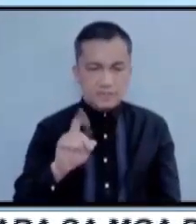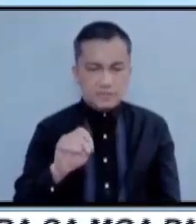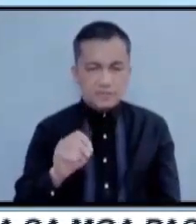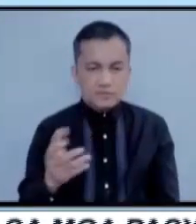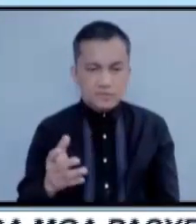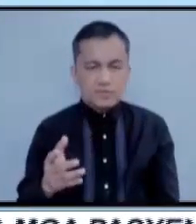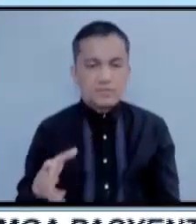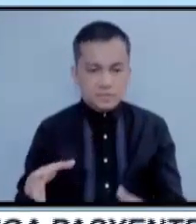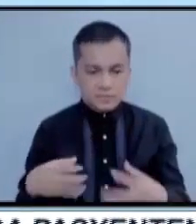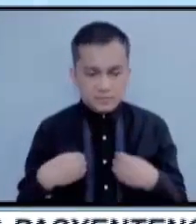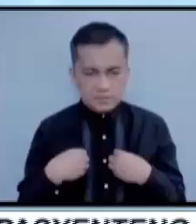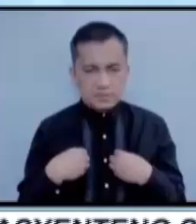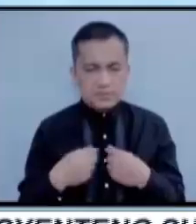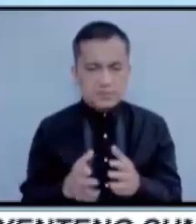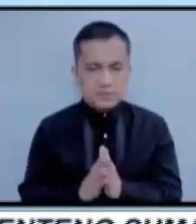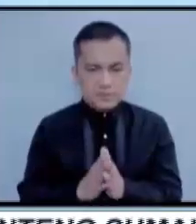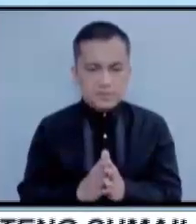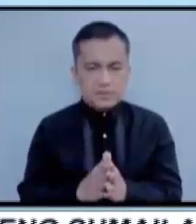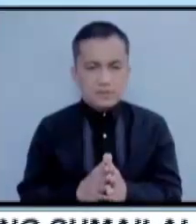ang Paghingi ng tawad ng famas